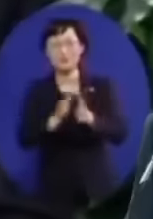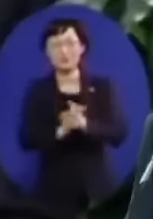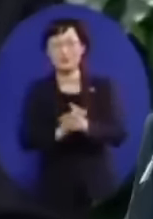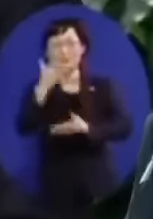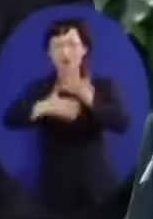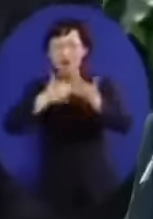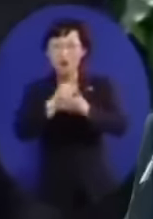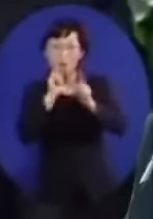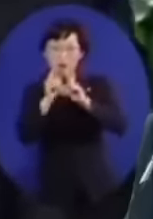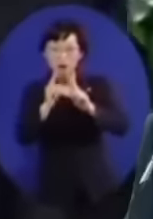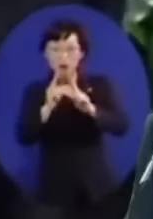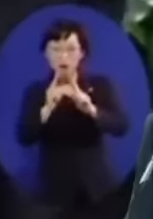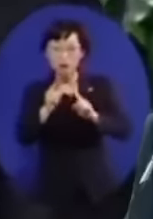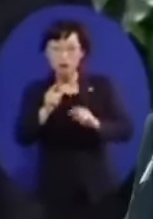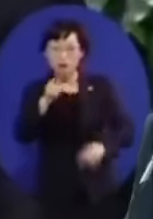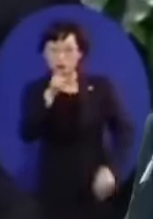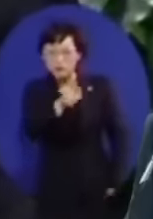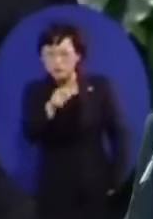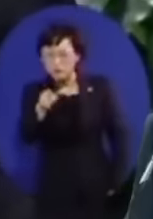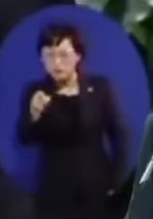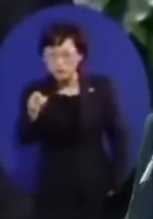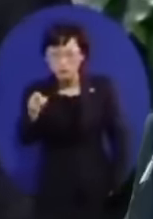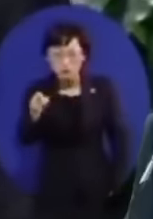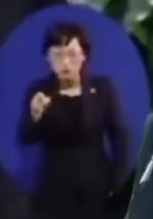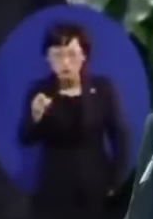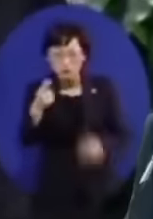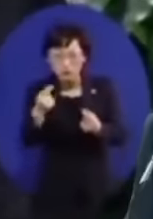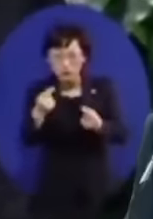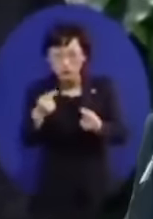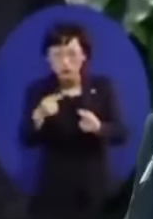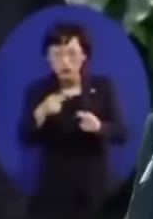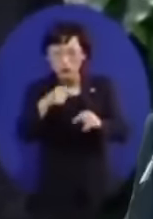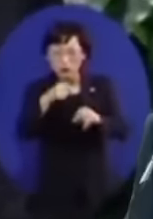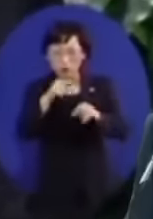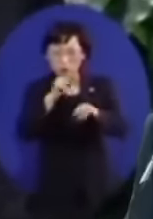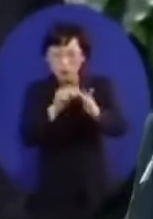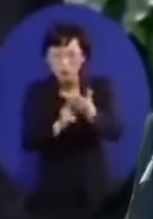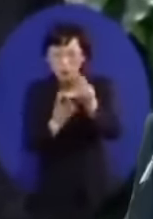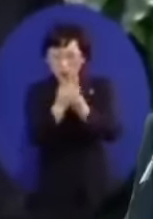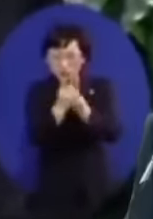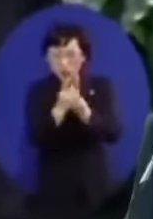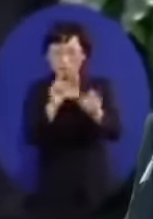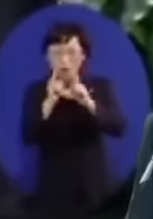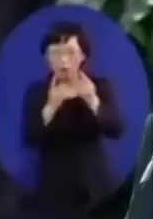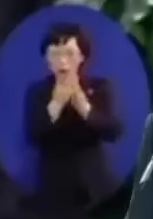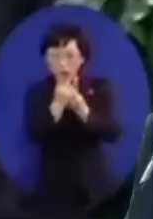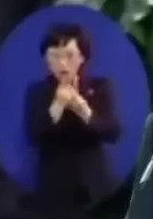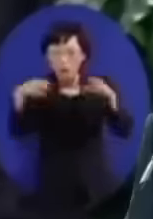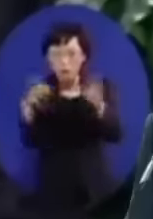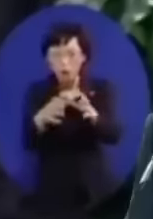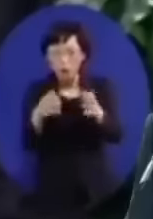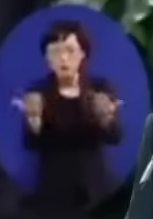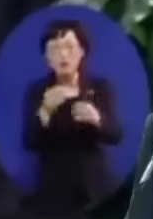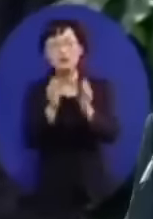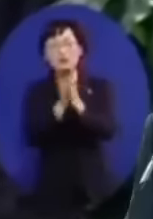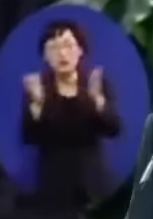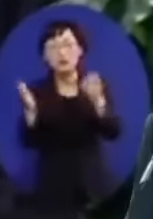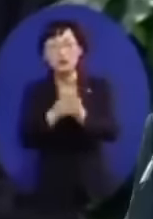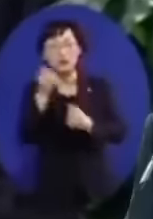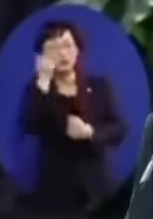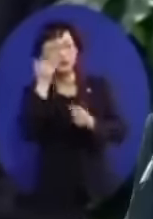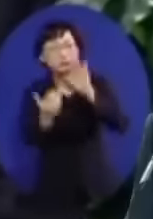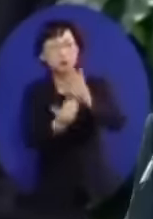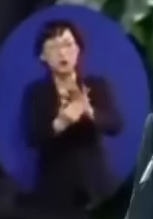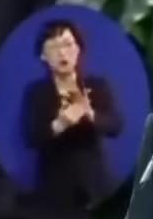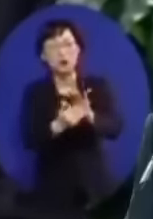하나님 말씀하기를 그들이 이렇게 한 마음이고 한 말을 하는 사람들이 모여서 이 일을 시작한 적 막을 자가